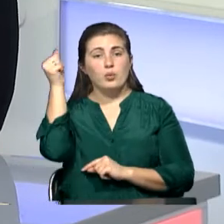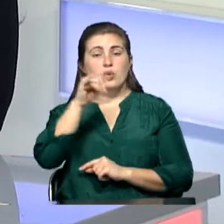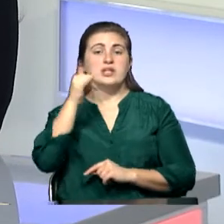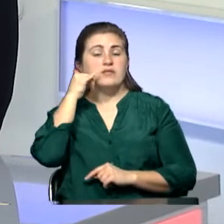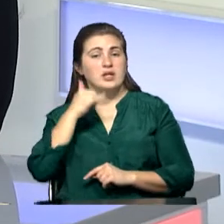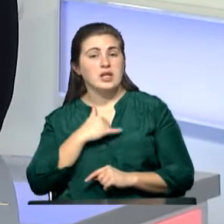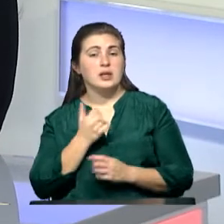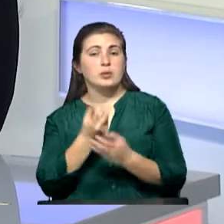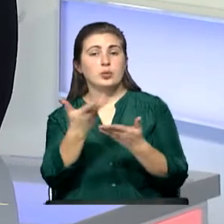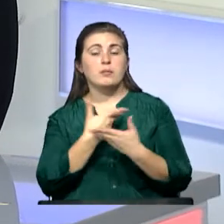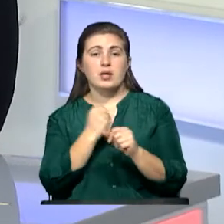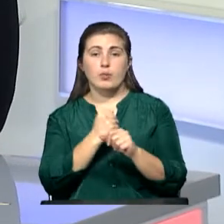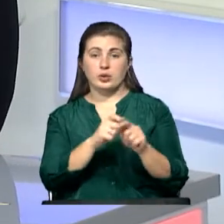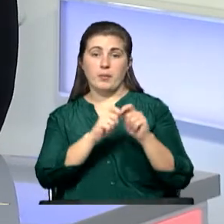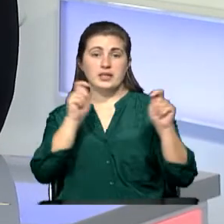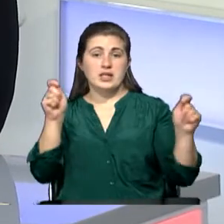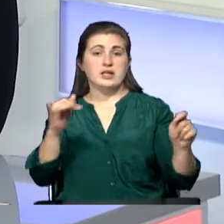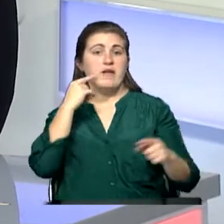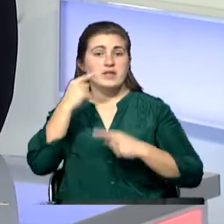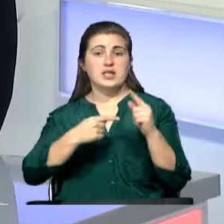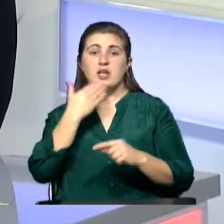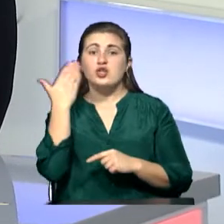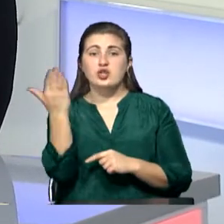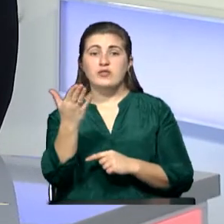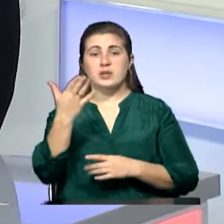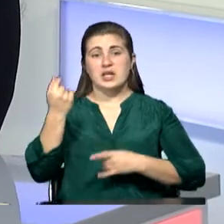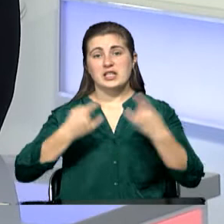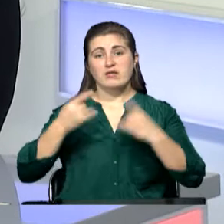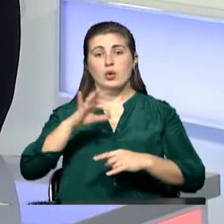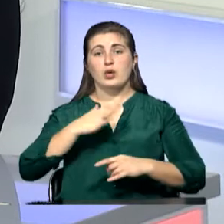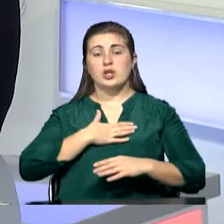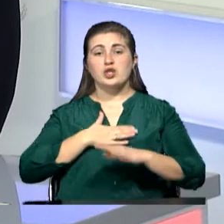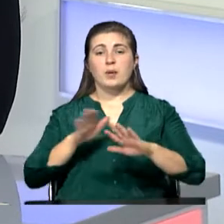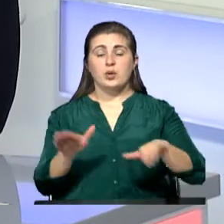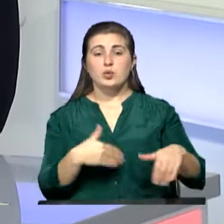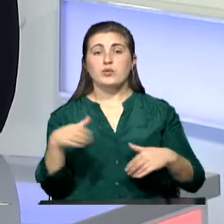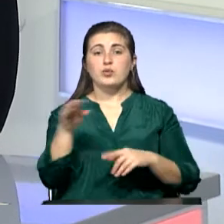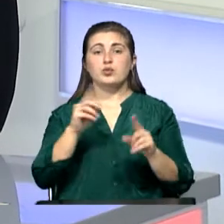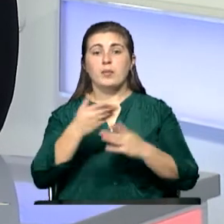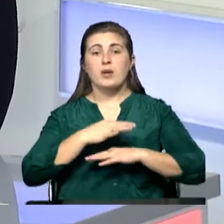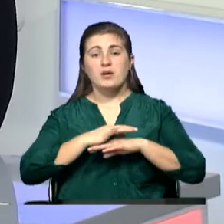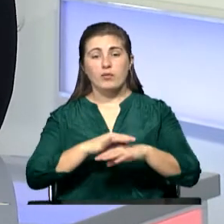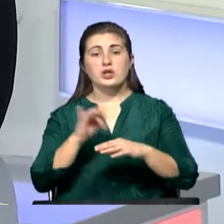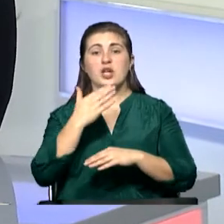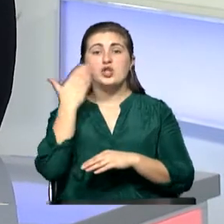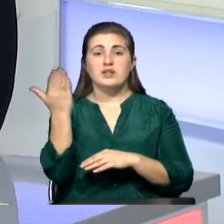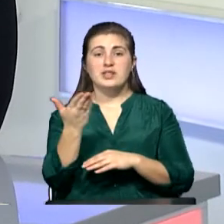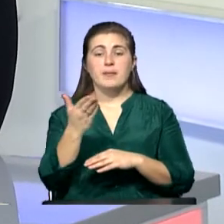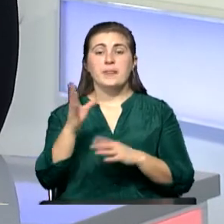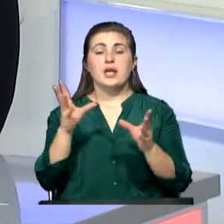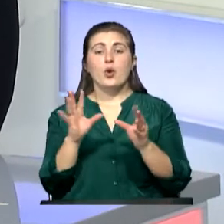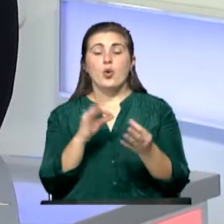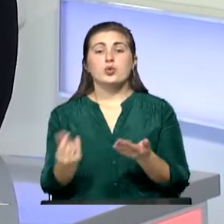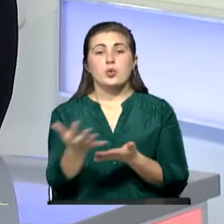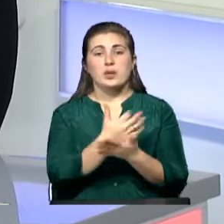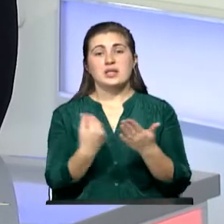и поскольку мы работаем открыто и всегда отчитываемся на телевидении о нашей пройденной, все, что мы проводим, и отчитываемся о собранных